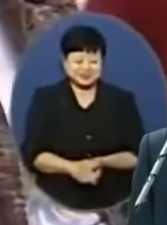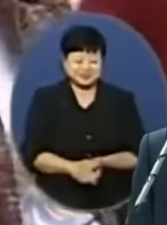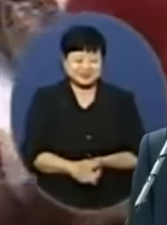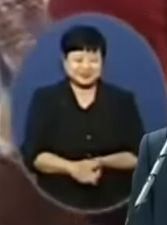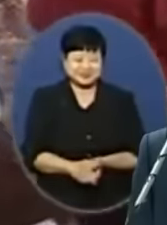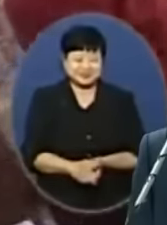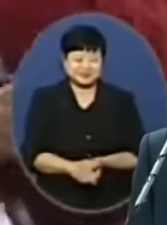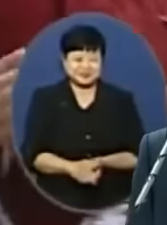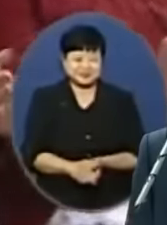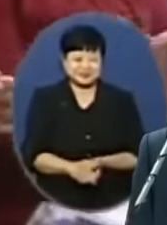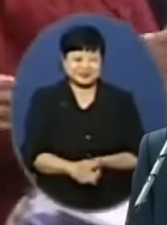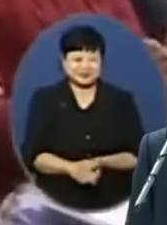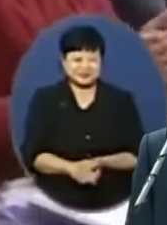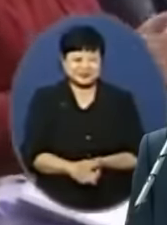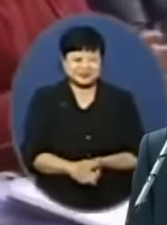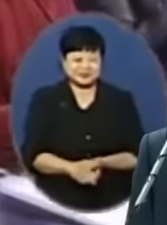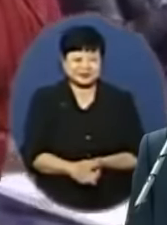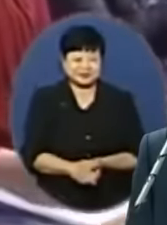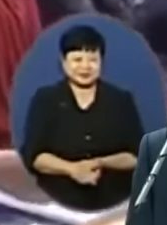합니다.